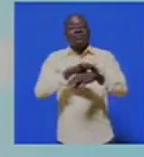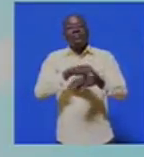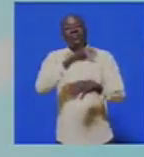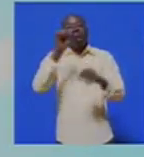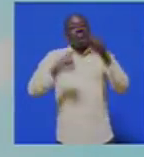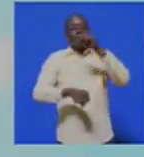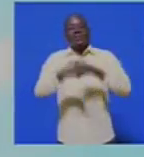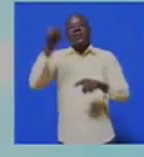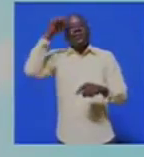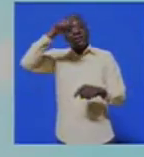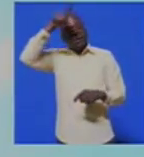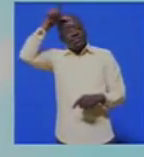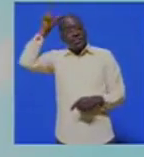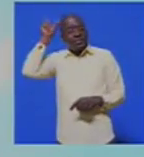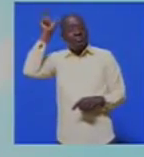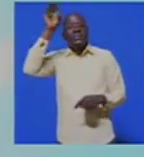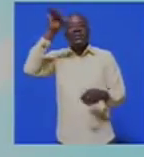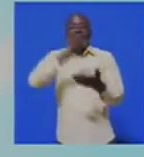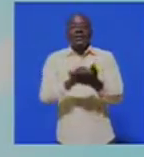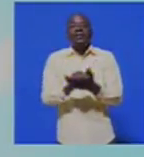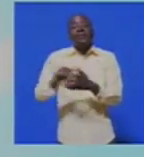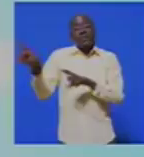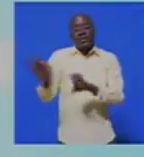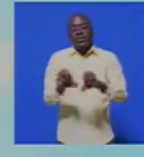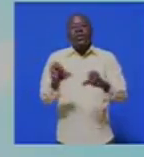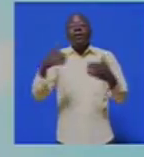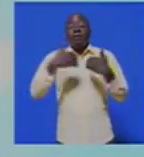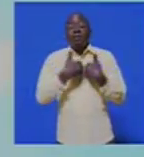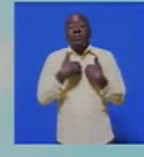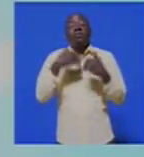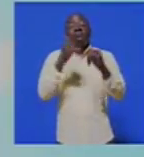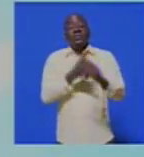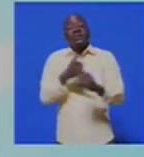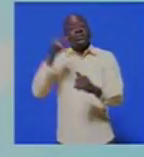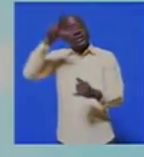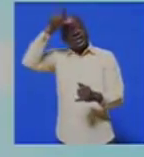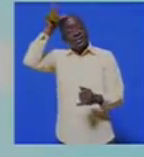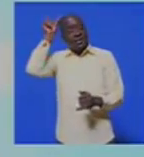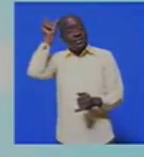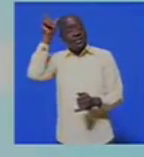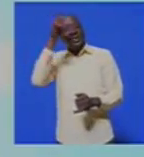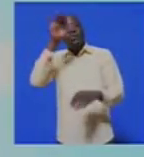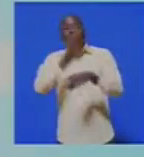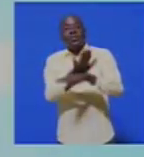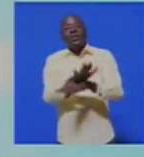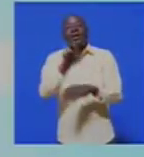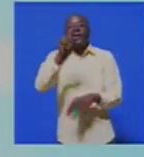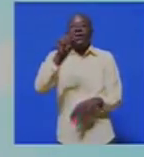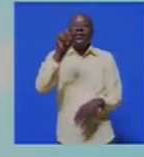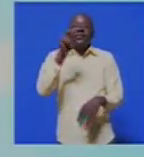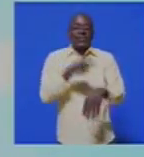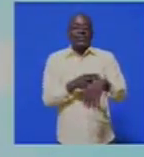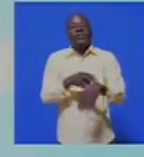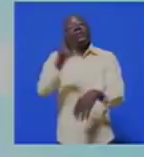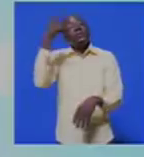de Sousse en Tunisie. C'est sur ce terrain qu'ils vont affronter les chevaliers juniors de la Libye ce soir à 20h30 à temps